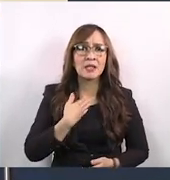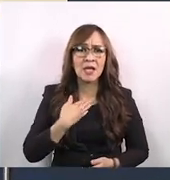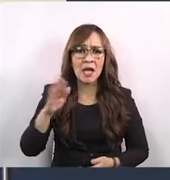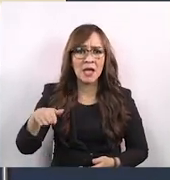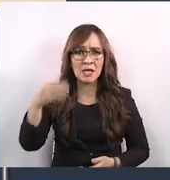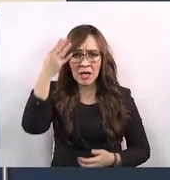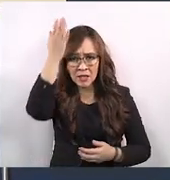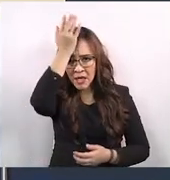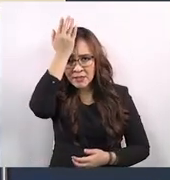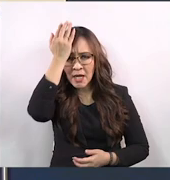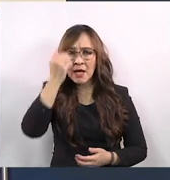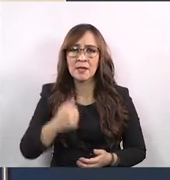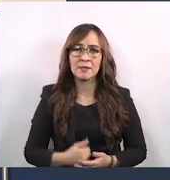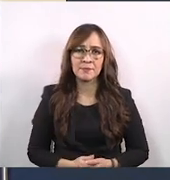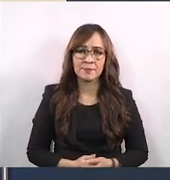the various